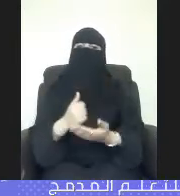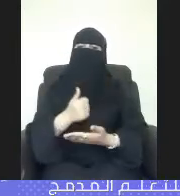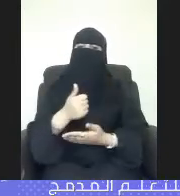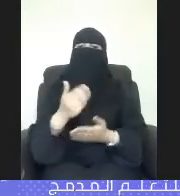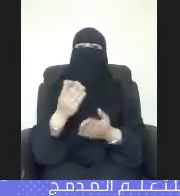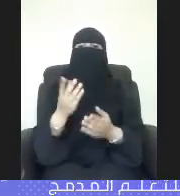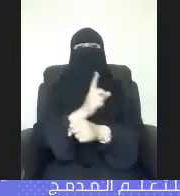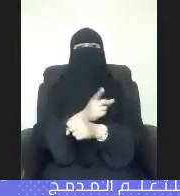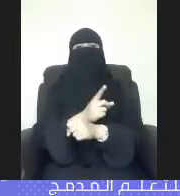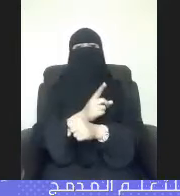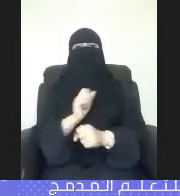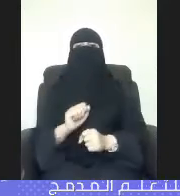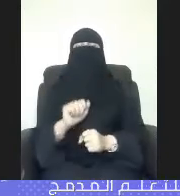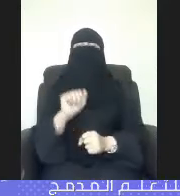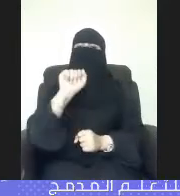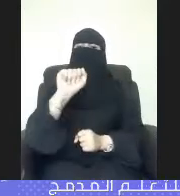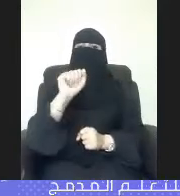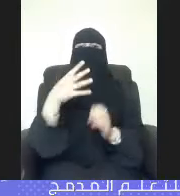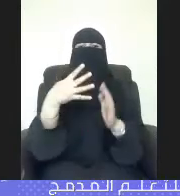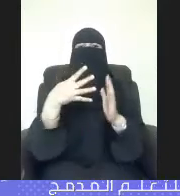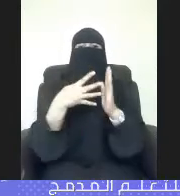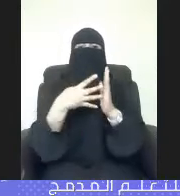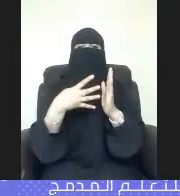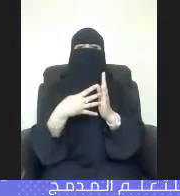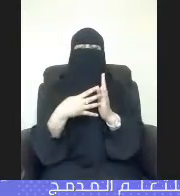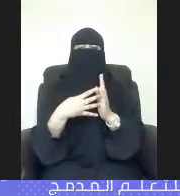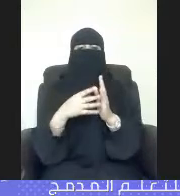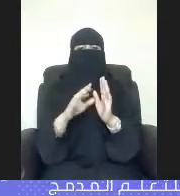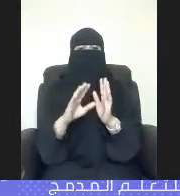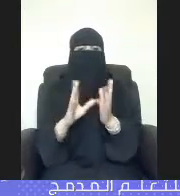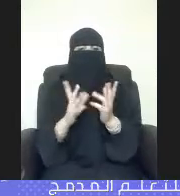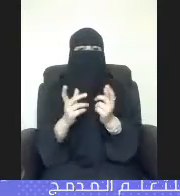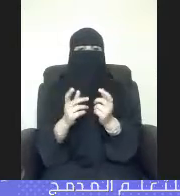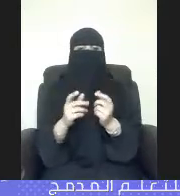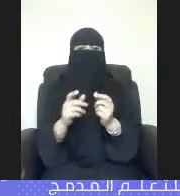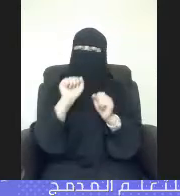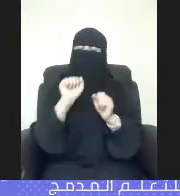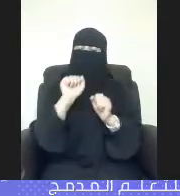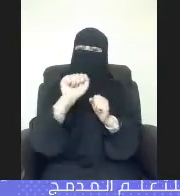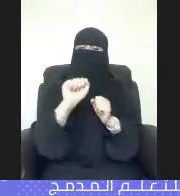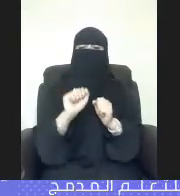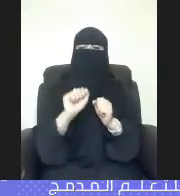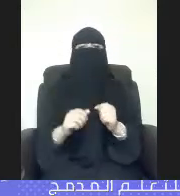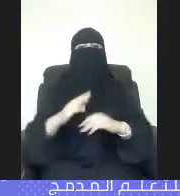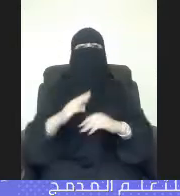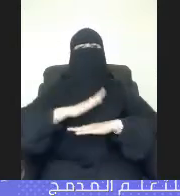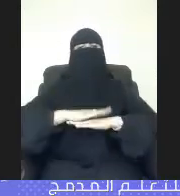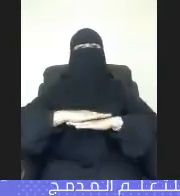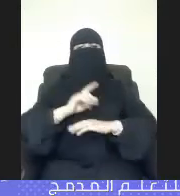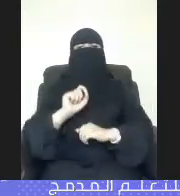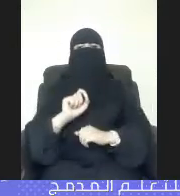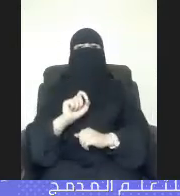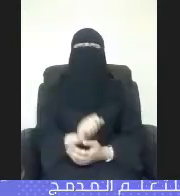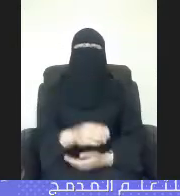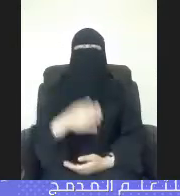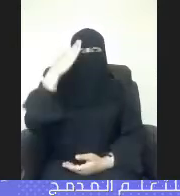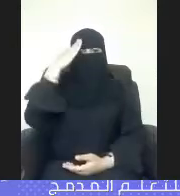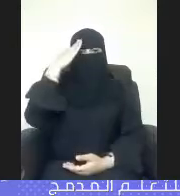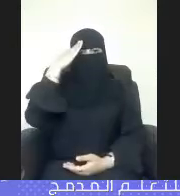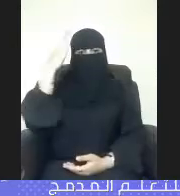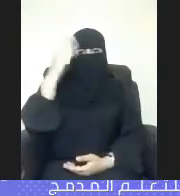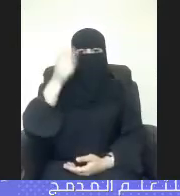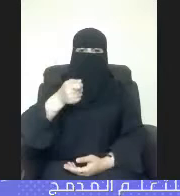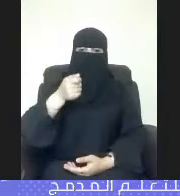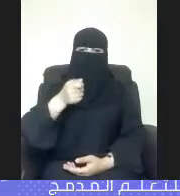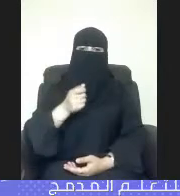والقطاع الخاص والمهتمين بالشأن التربوي. السلام عليكم ورحمة الله وبركاته. نرحب